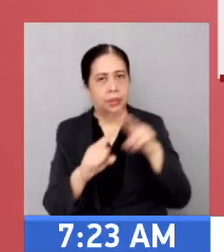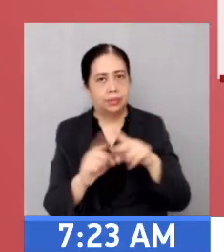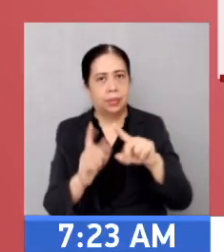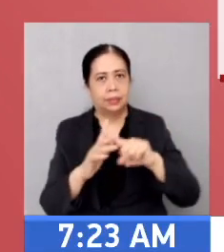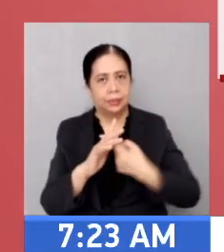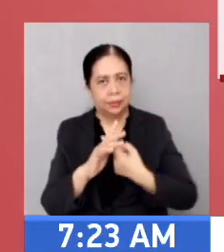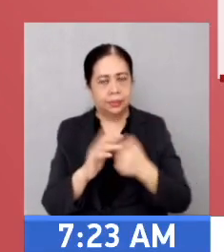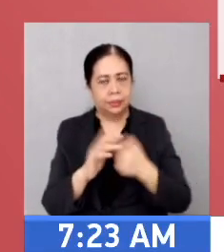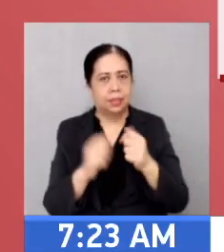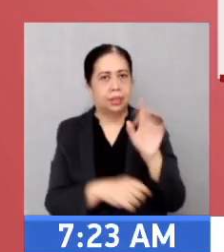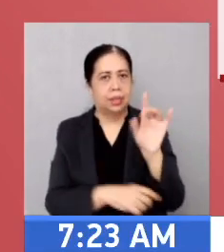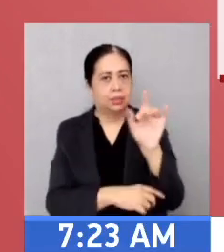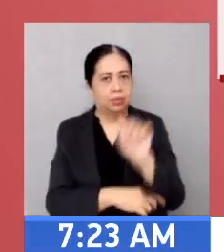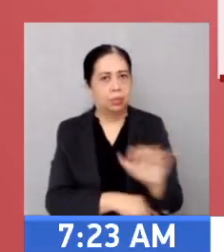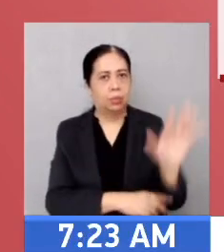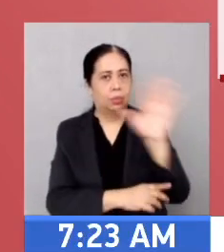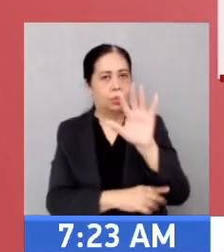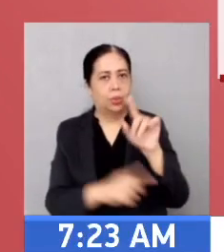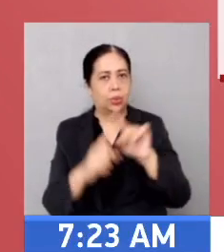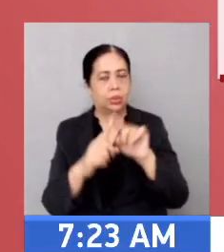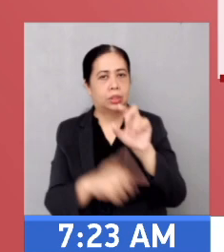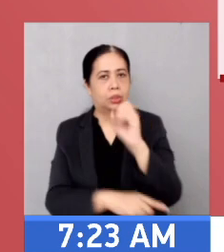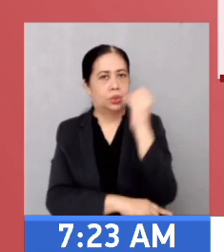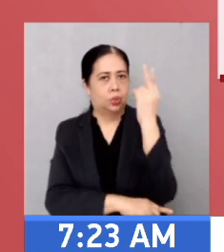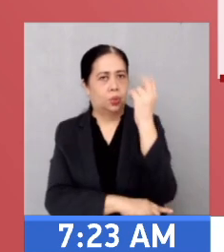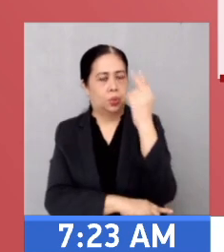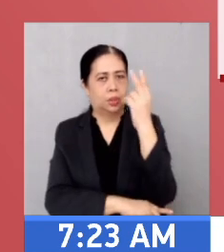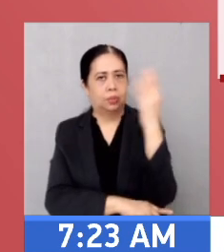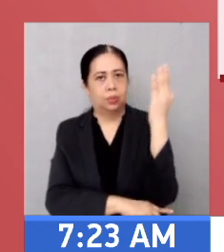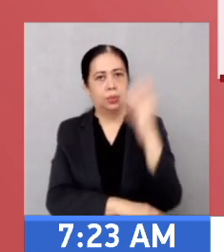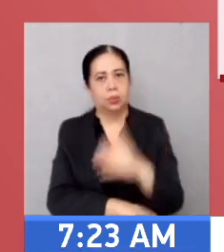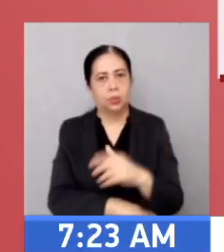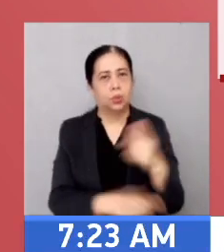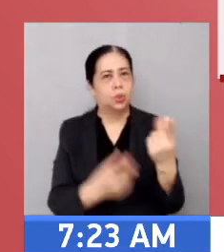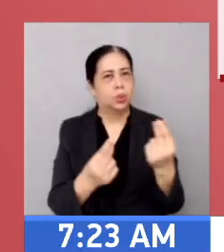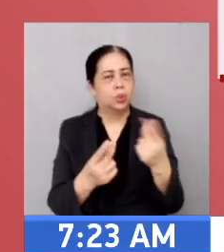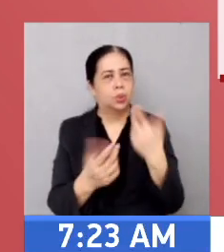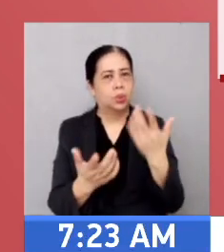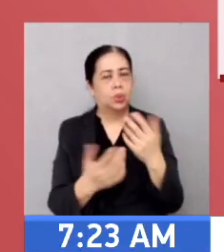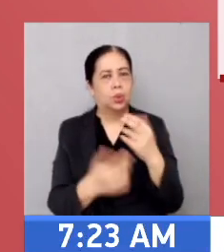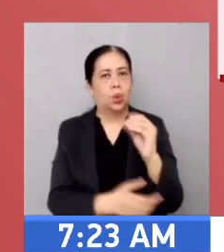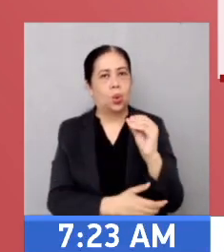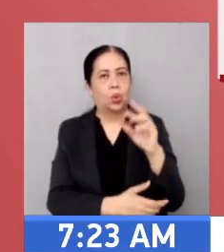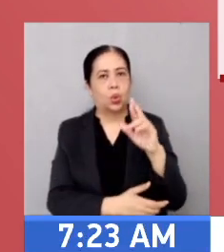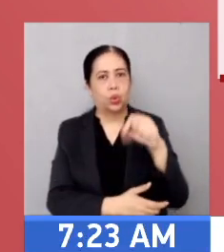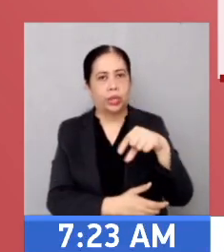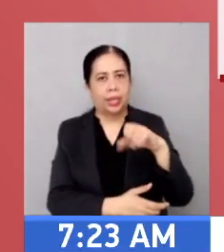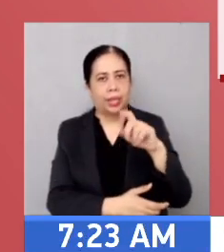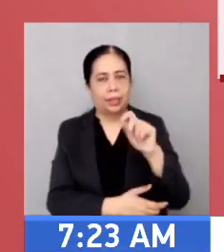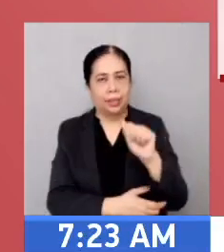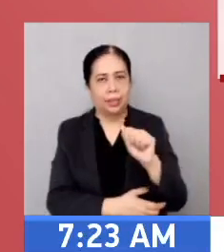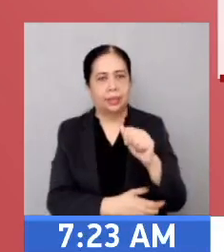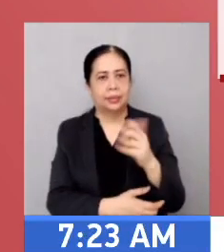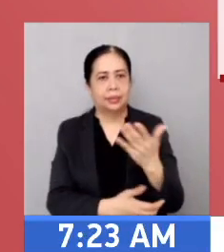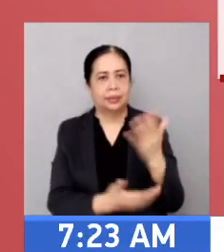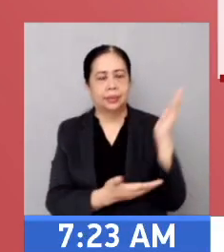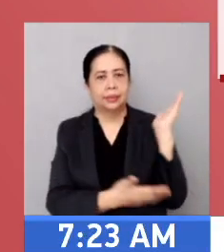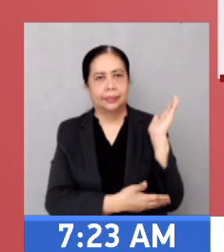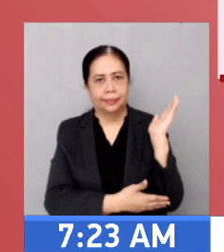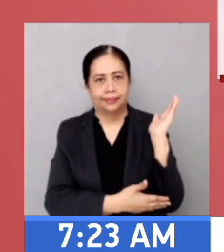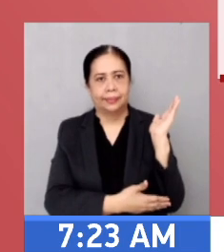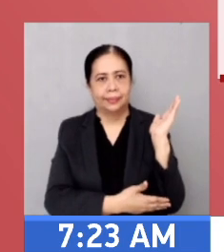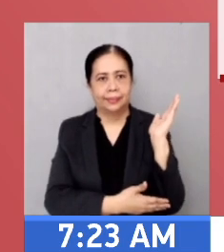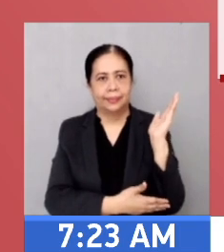8 ng umaga hanggang alas 12 ng tanghali. Isasagawa po ito sa Oroquieta Street, corner Texan Street sa Santa Cruz, Maynila. Bili naman